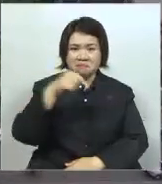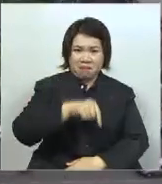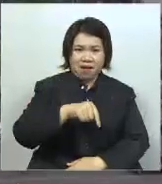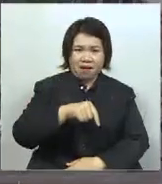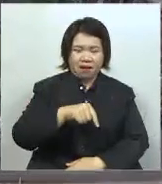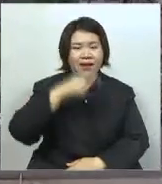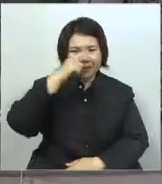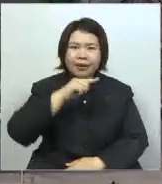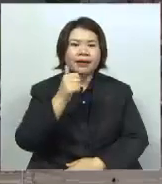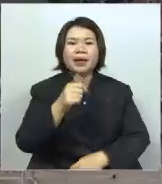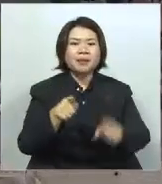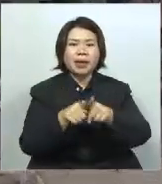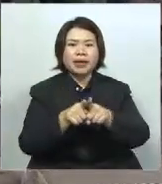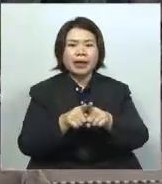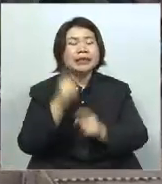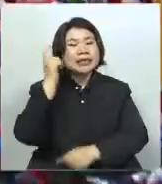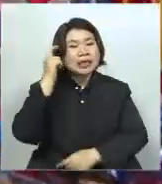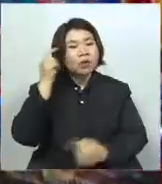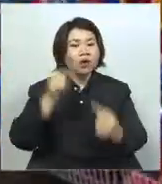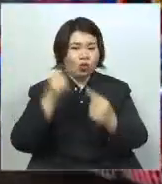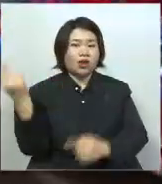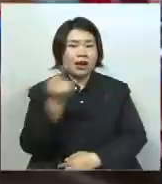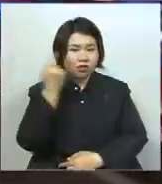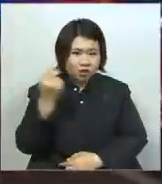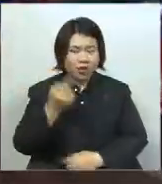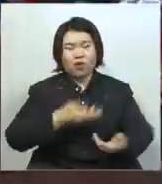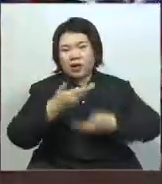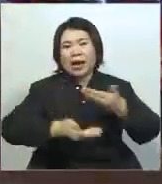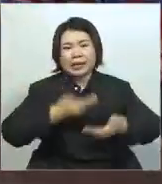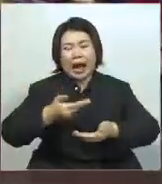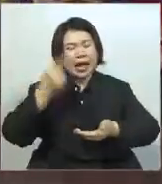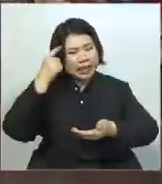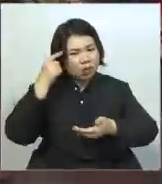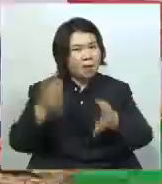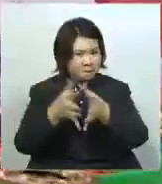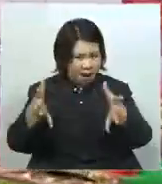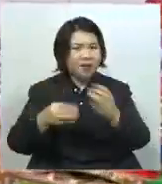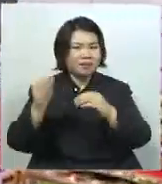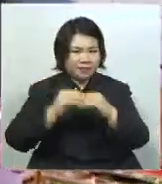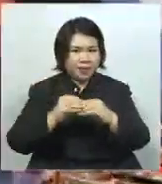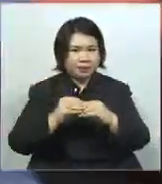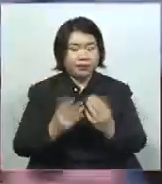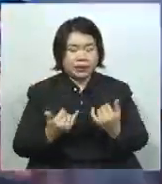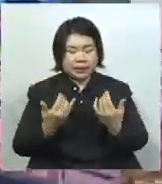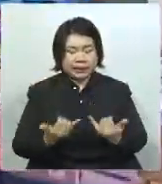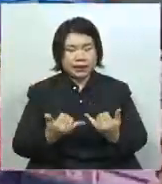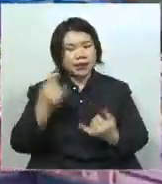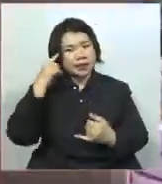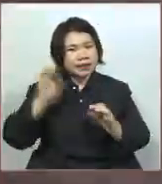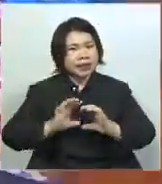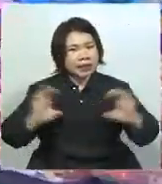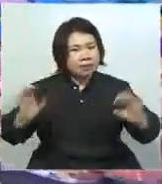ทางฝั่งไทยนะครับในส่วนของการท่องเที่ยวแล้วก็การค้าขายก็คงจะมีเยอะขึ้นนอกจากนั้นทางรัฐบาลท่